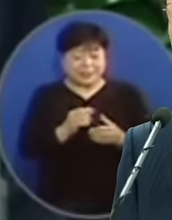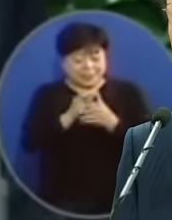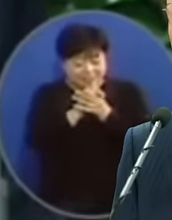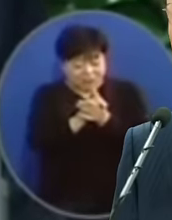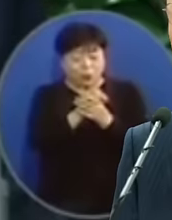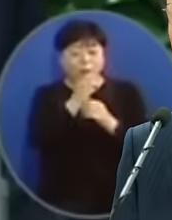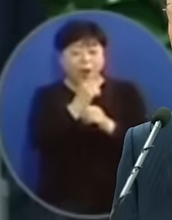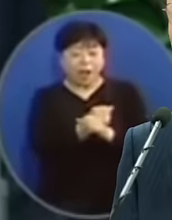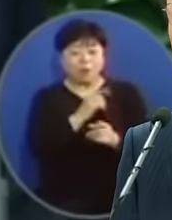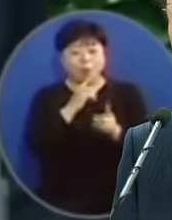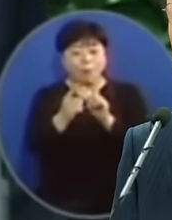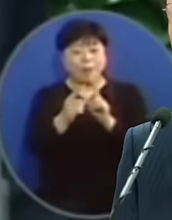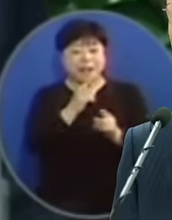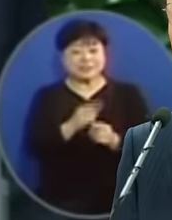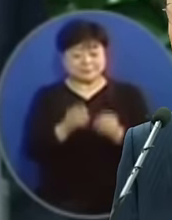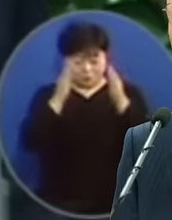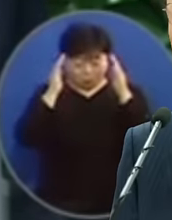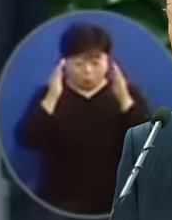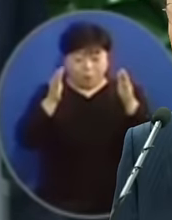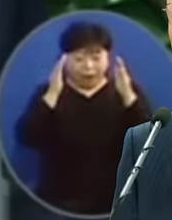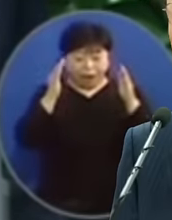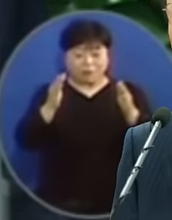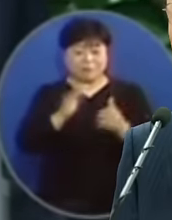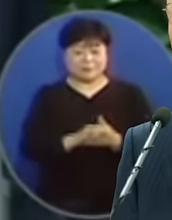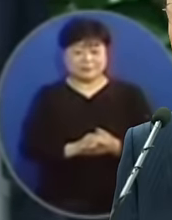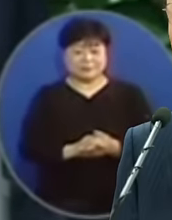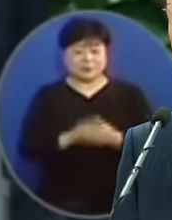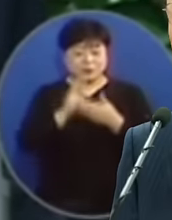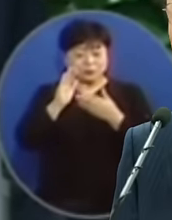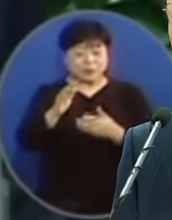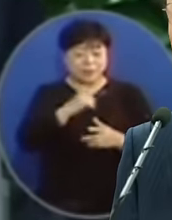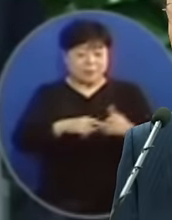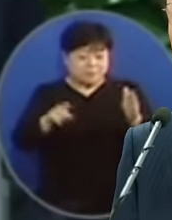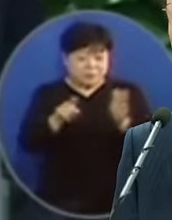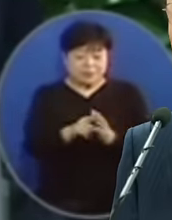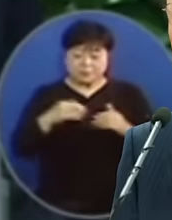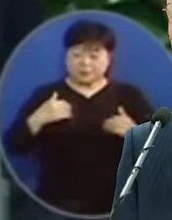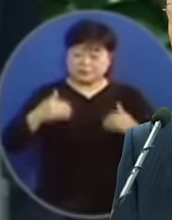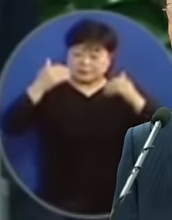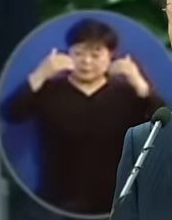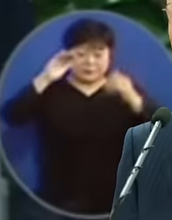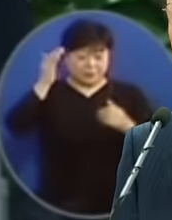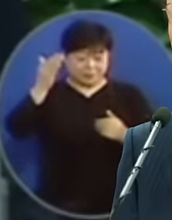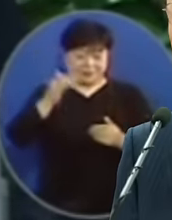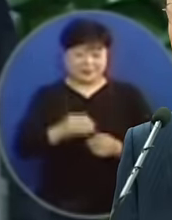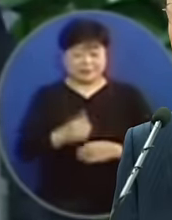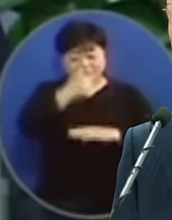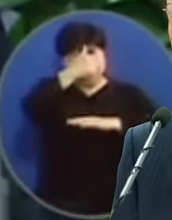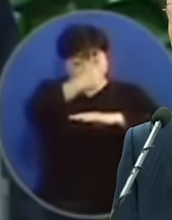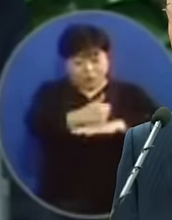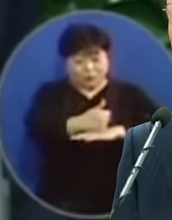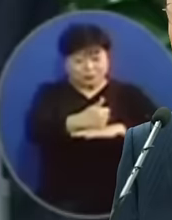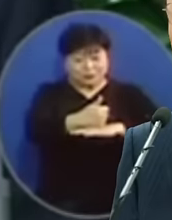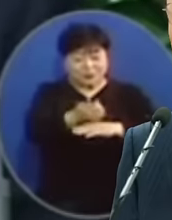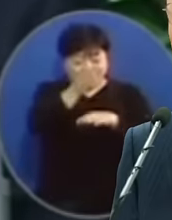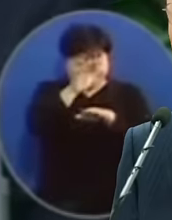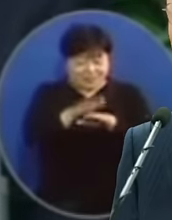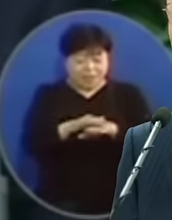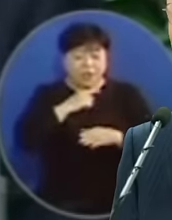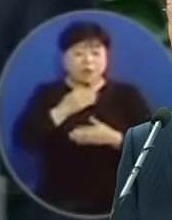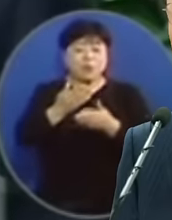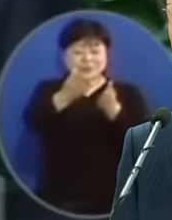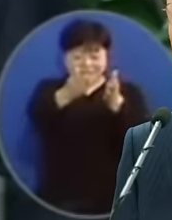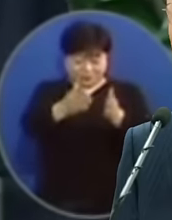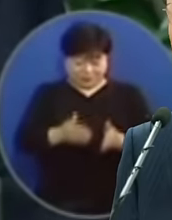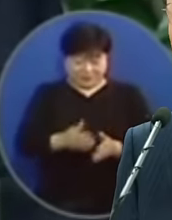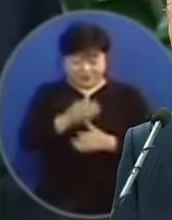기도하고 말씀을 공부하고 그런 말미암아 점점 신앙에 자라는 것입니다. 그리고 결국에는 예배와 봉사를